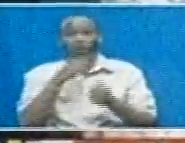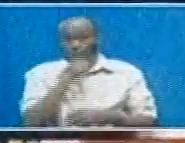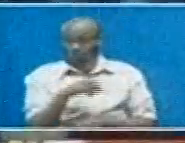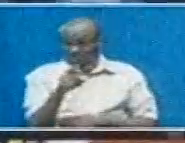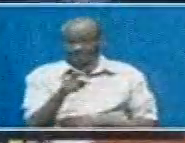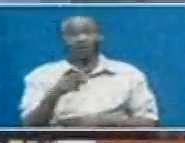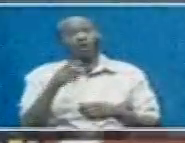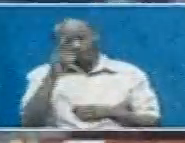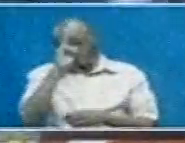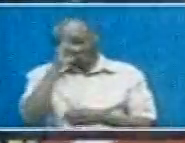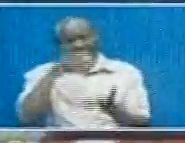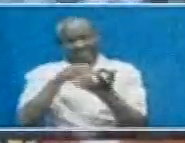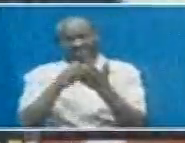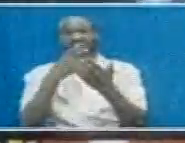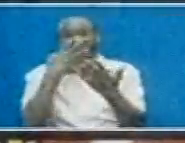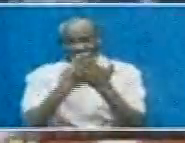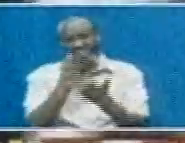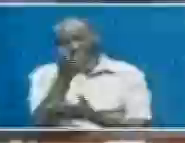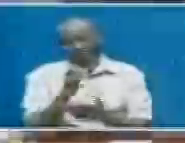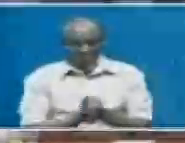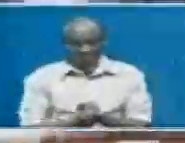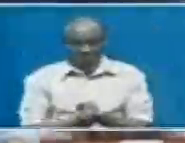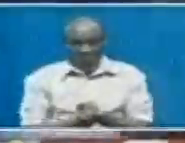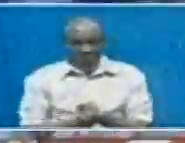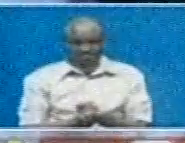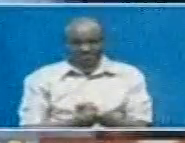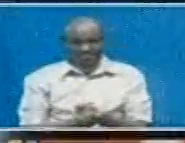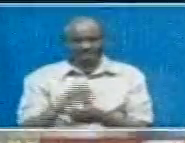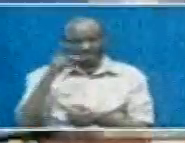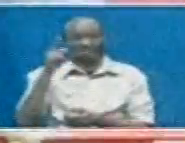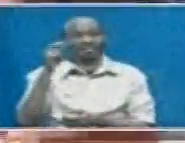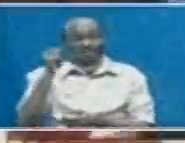kituo cha polisi cha Kakamega. Mary Kilobi, KTN Leo.